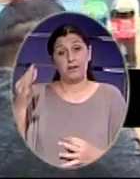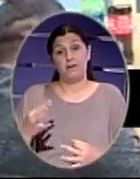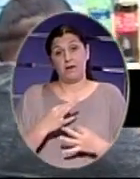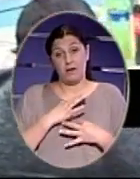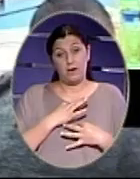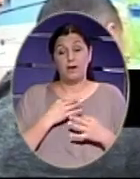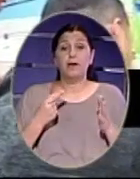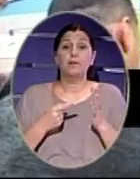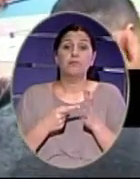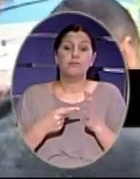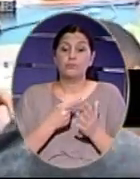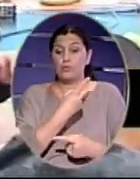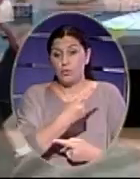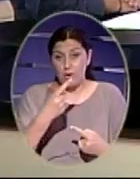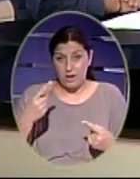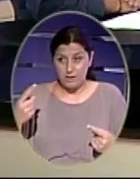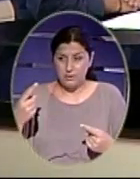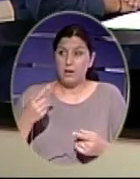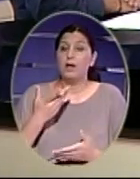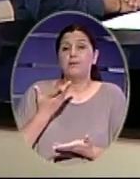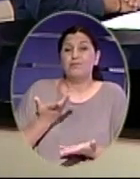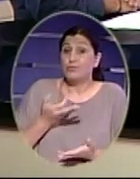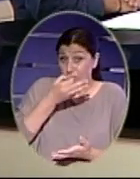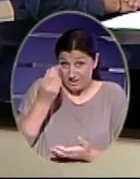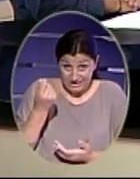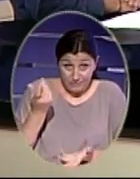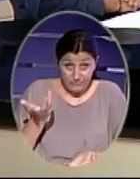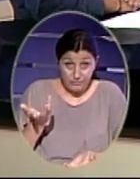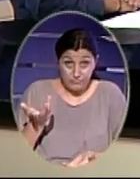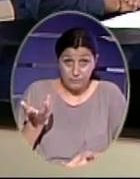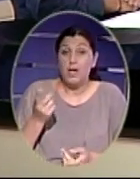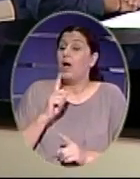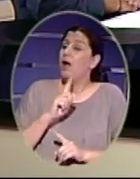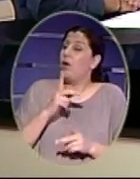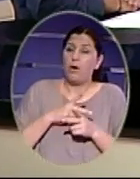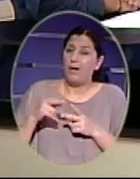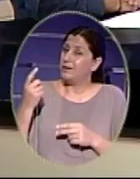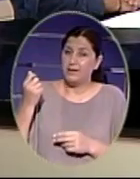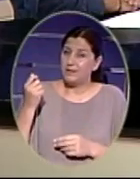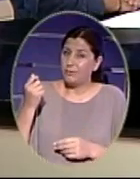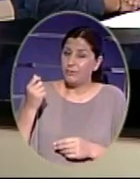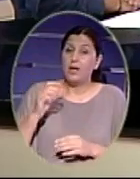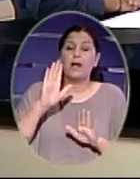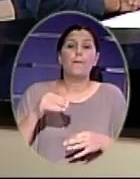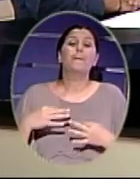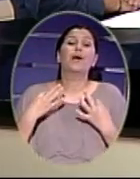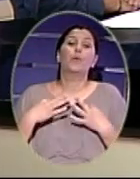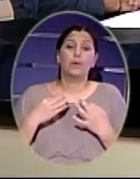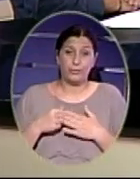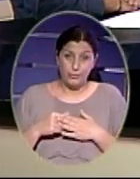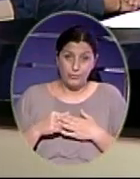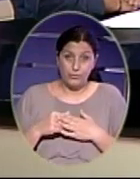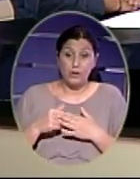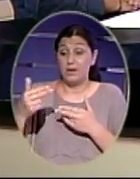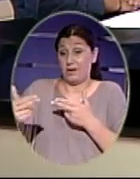במידה וכל אחד יעשה כרצונו. אז זו שאלה של כסף? זה לא רק שאלה של כסף, זה גם שאלה של בריאות.